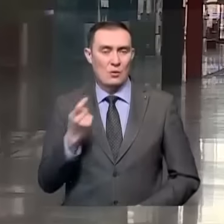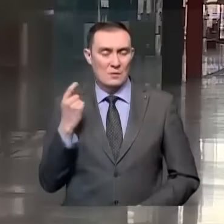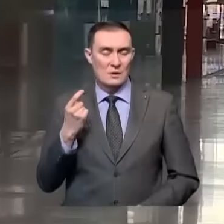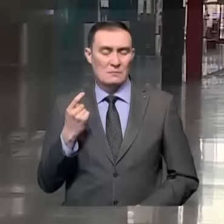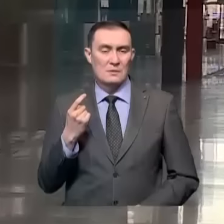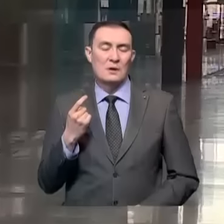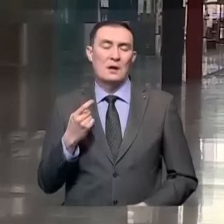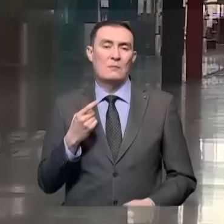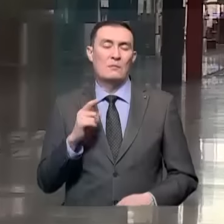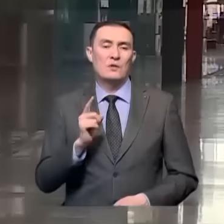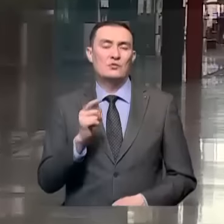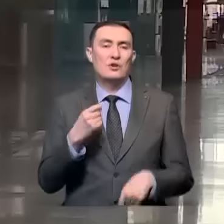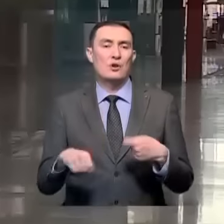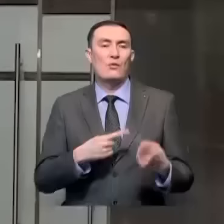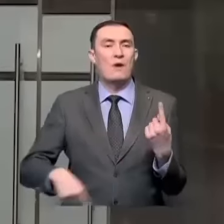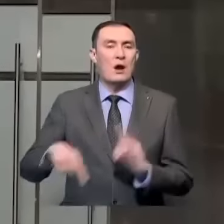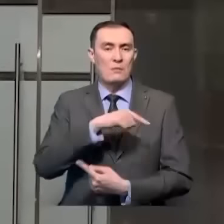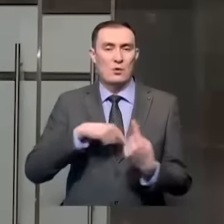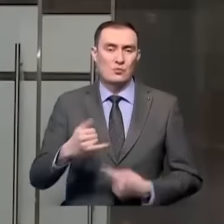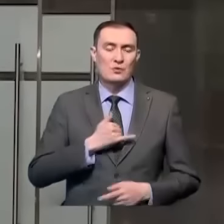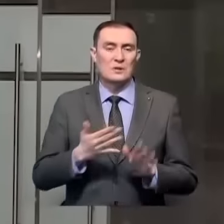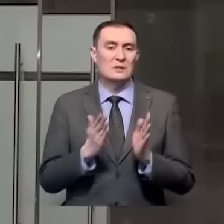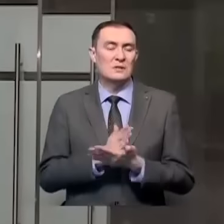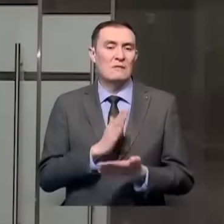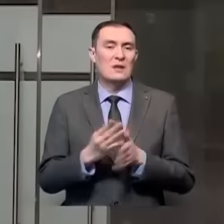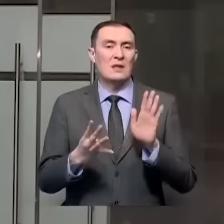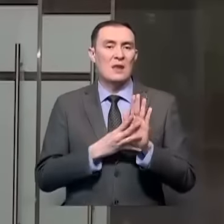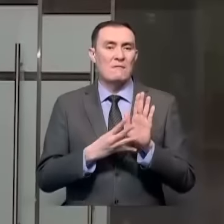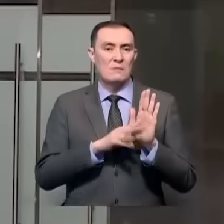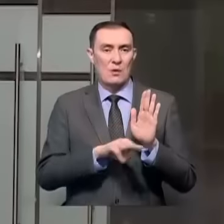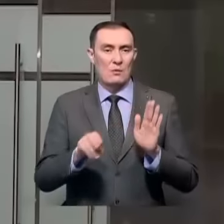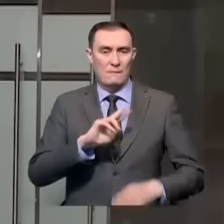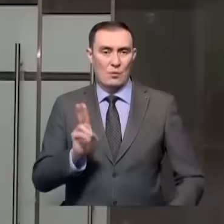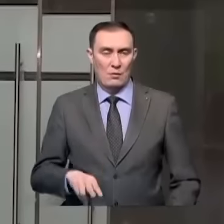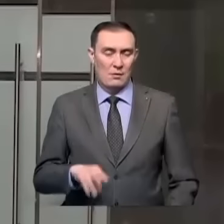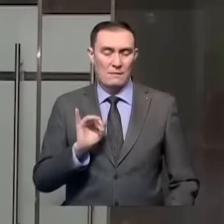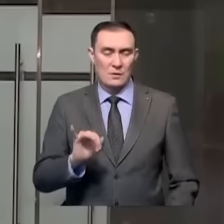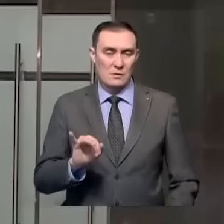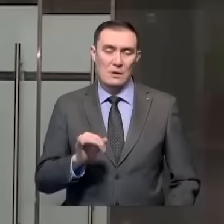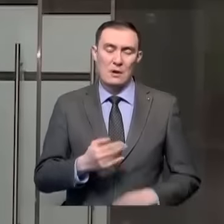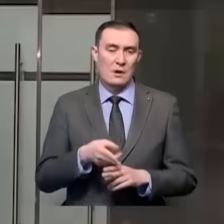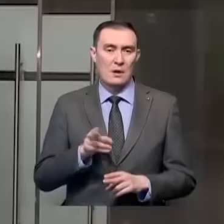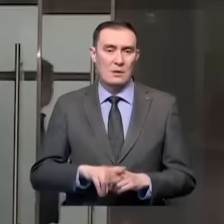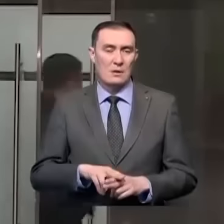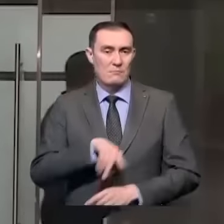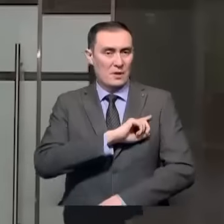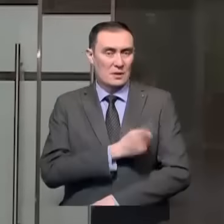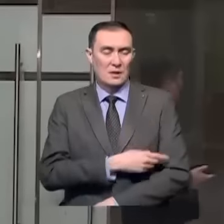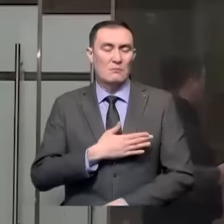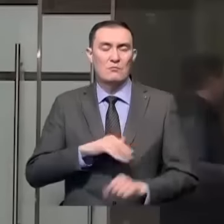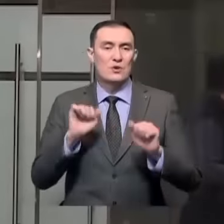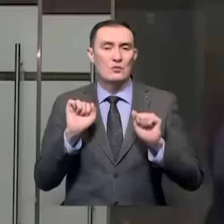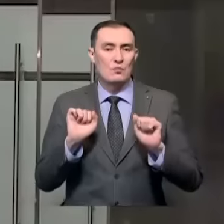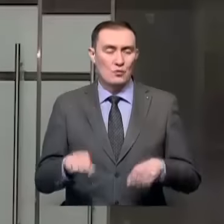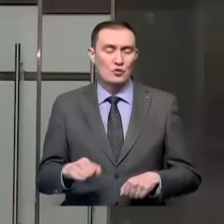что товарооборот между нашими странами составляет 9 миллионов долларов на сегодняшний день. И я думаю, что этот потенциал мы можем, в